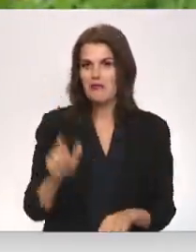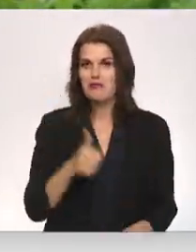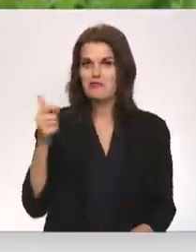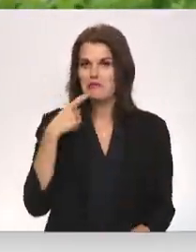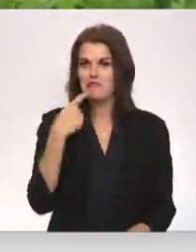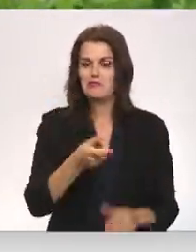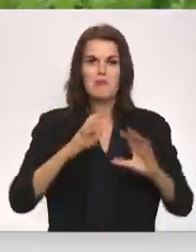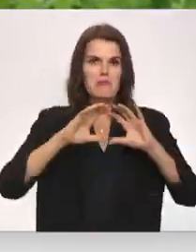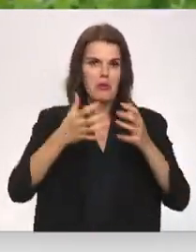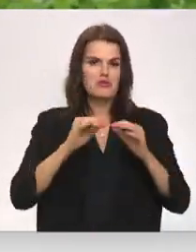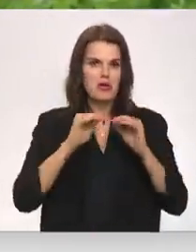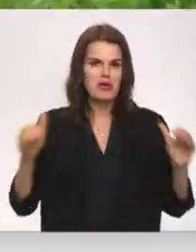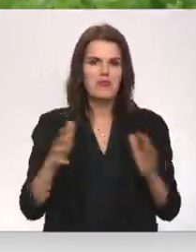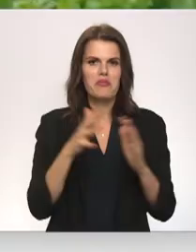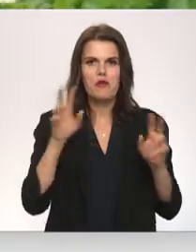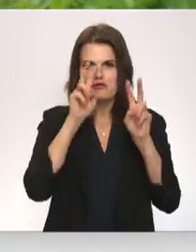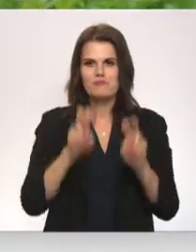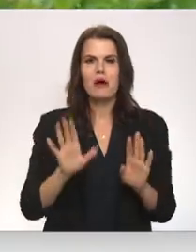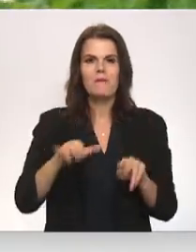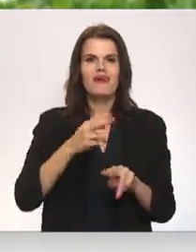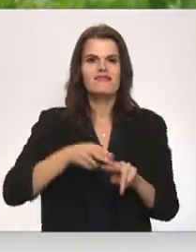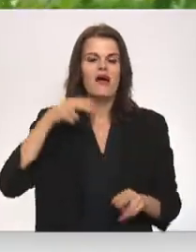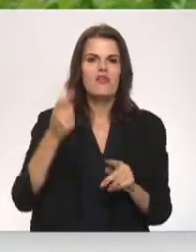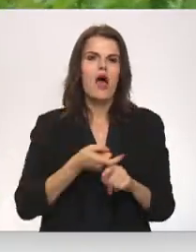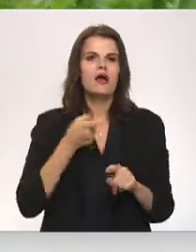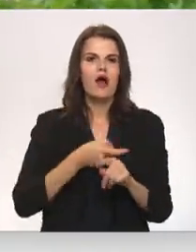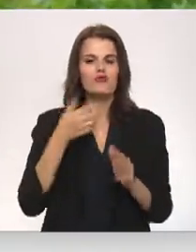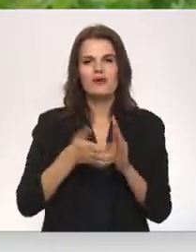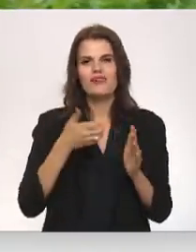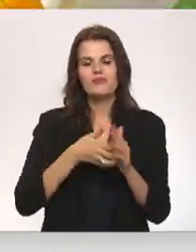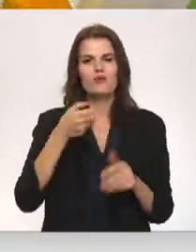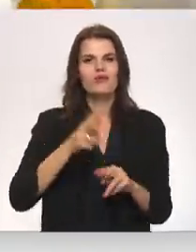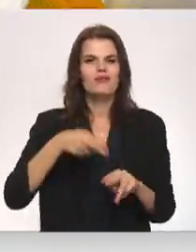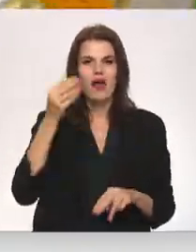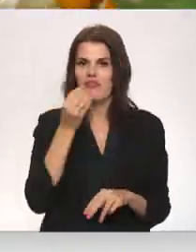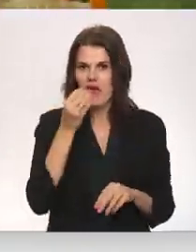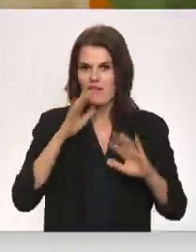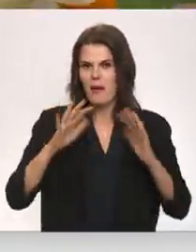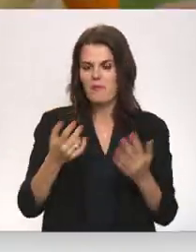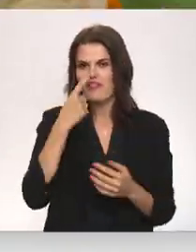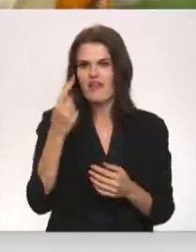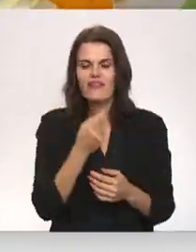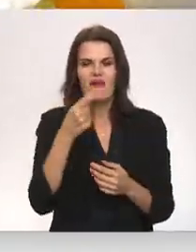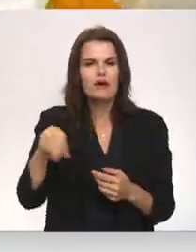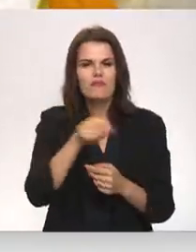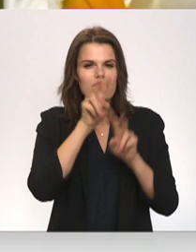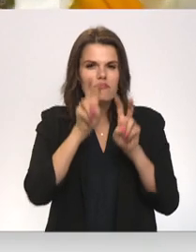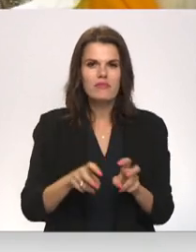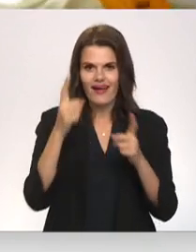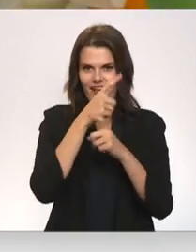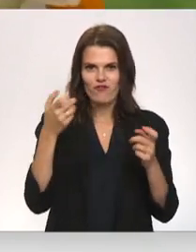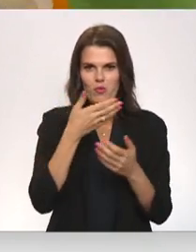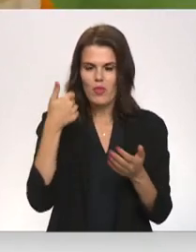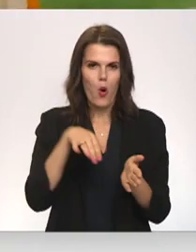ka pasaules mērogā ir daudz pētījumu par saldā kartupeļu izmantošanu saldajos ēdienos, bet neviena pieejamajā literatūrā par